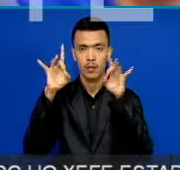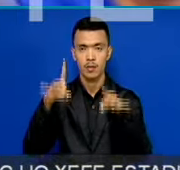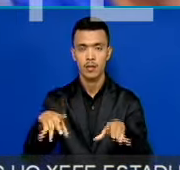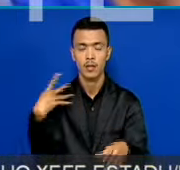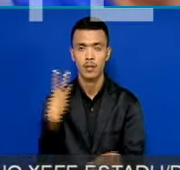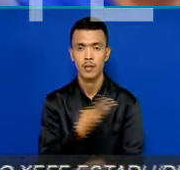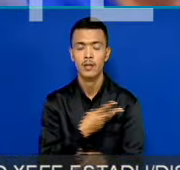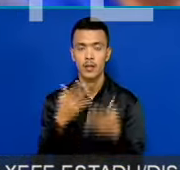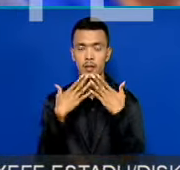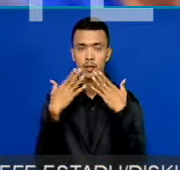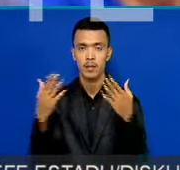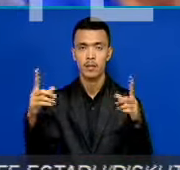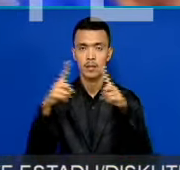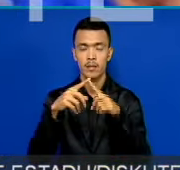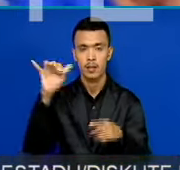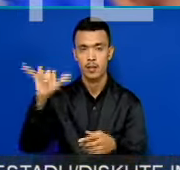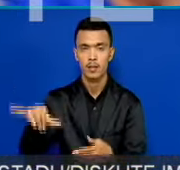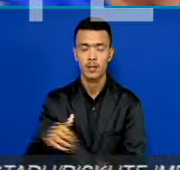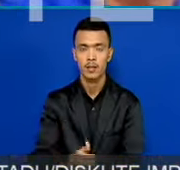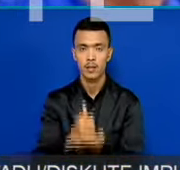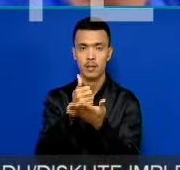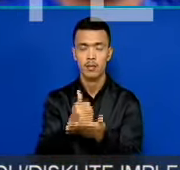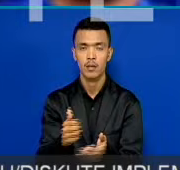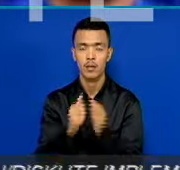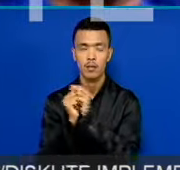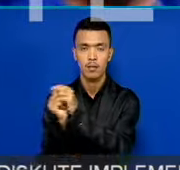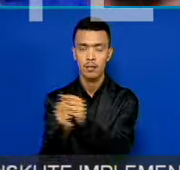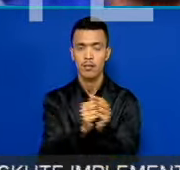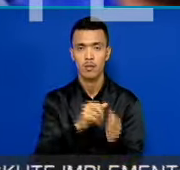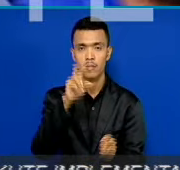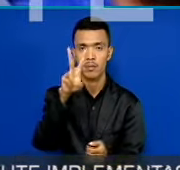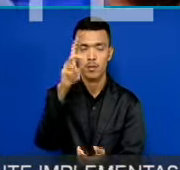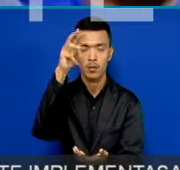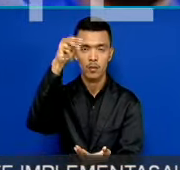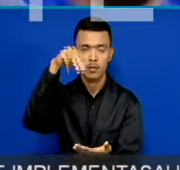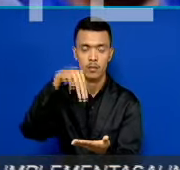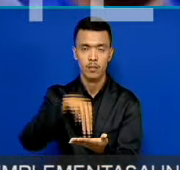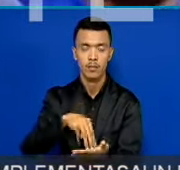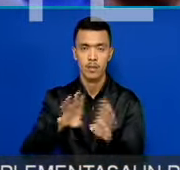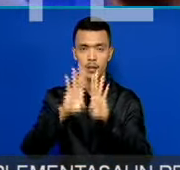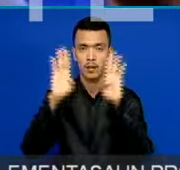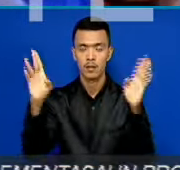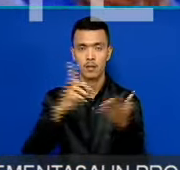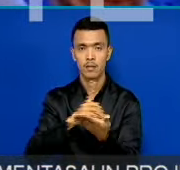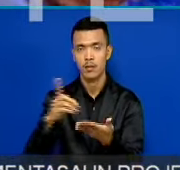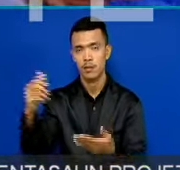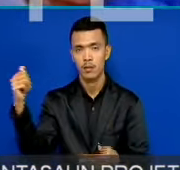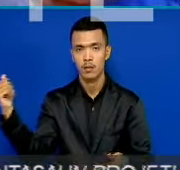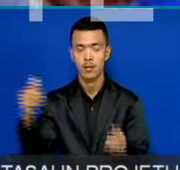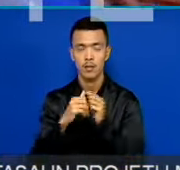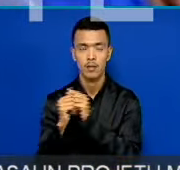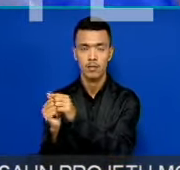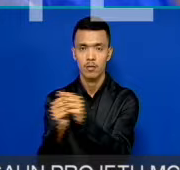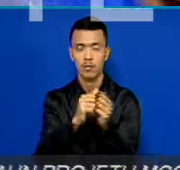selos bah serinya apu ini total apu ini hamu tu 200,000 ita lansa ini ia semana kotok hamu tu kau